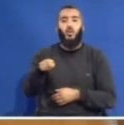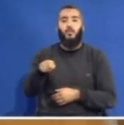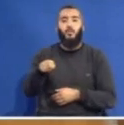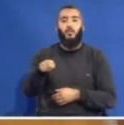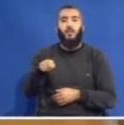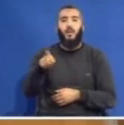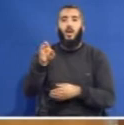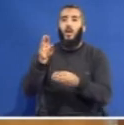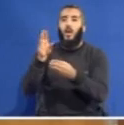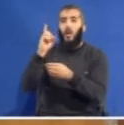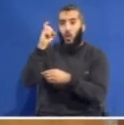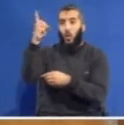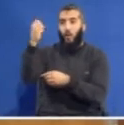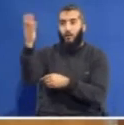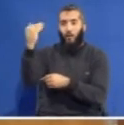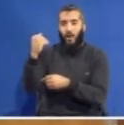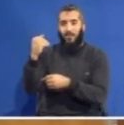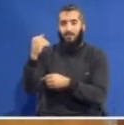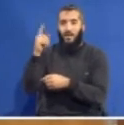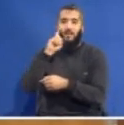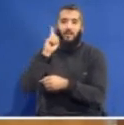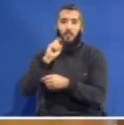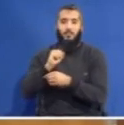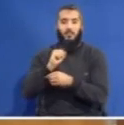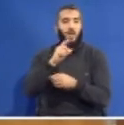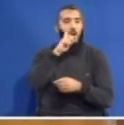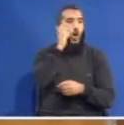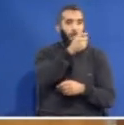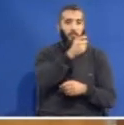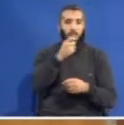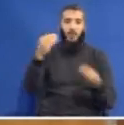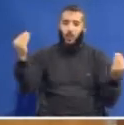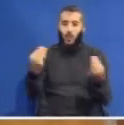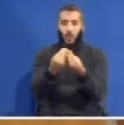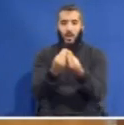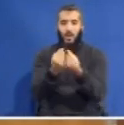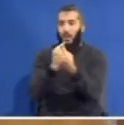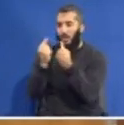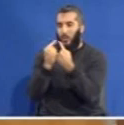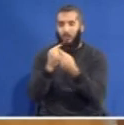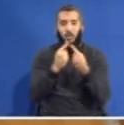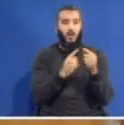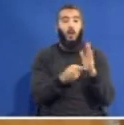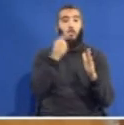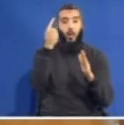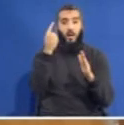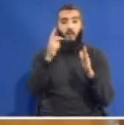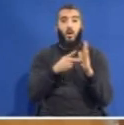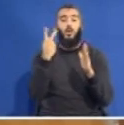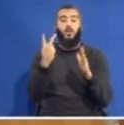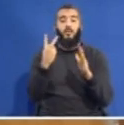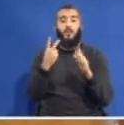يعقد للمتخاصمين جلسه صلح مرتين، الجلسه الاولى والجلسه